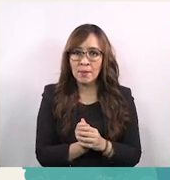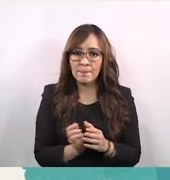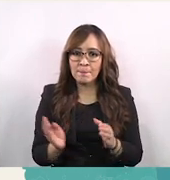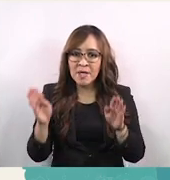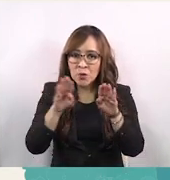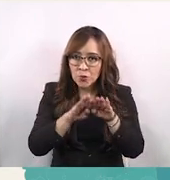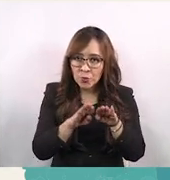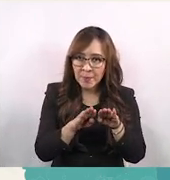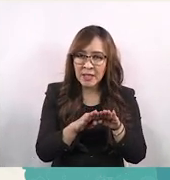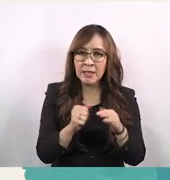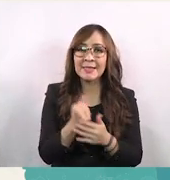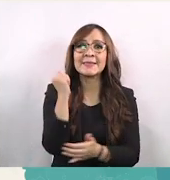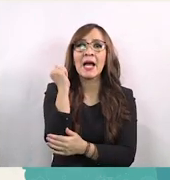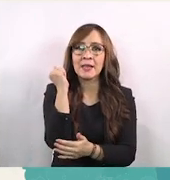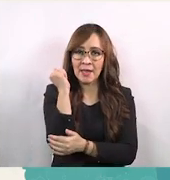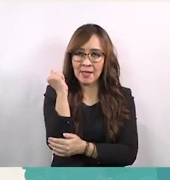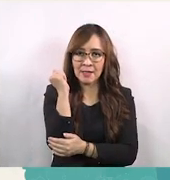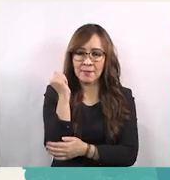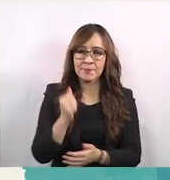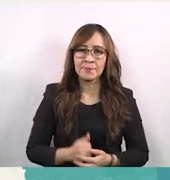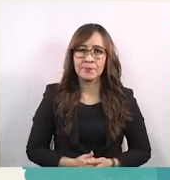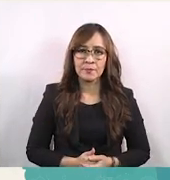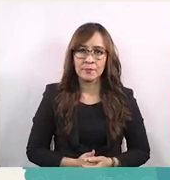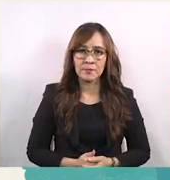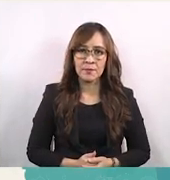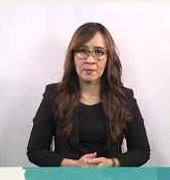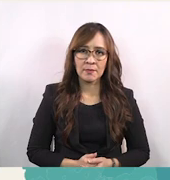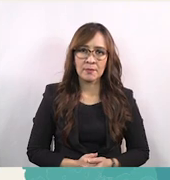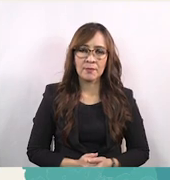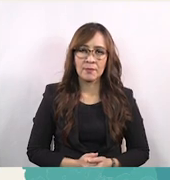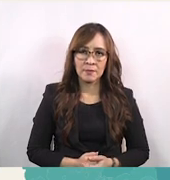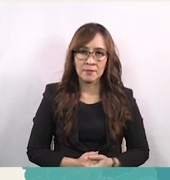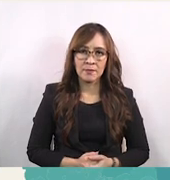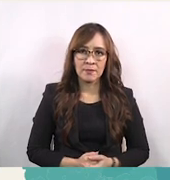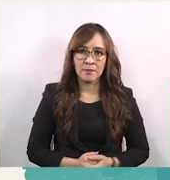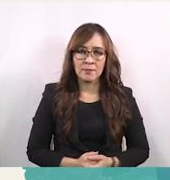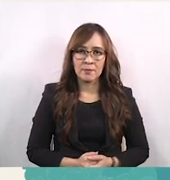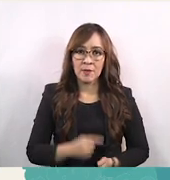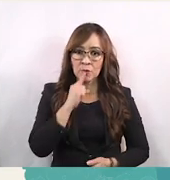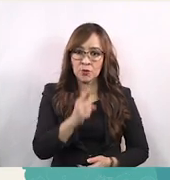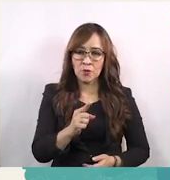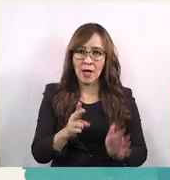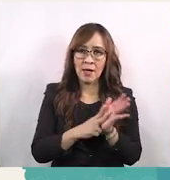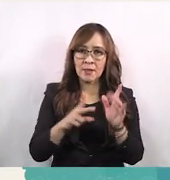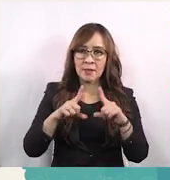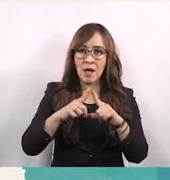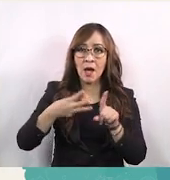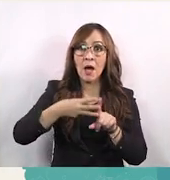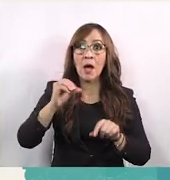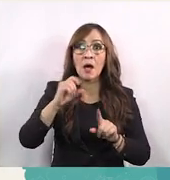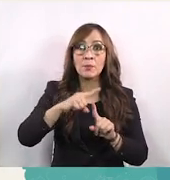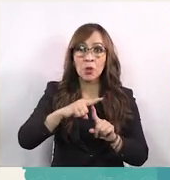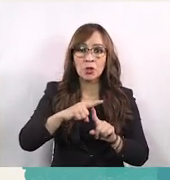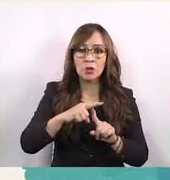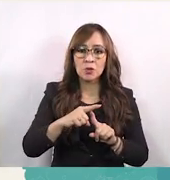Hai di namanya rocker jiangsu sedarah dalam surat yang ditulisnya demikian maklum karena puasa dan suruhan nabot duduk